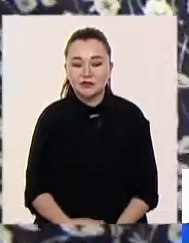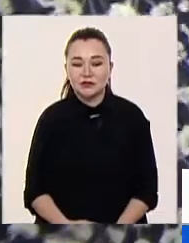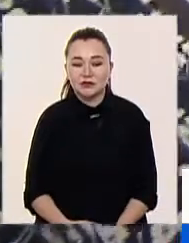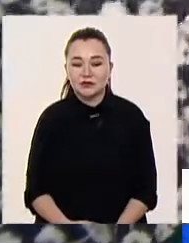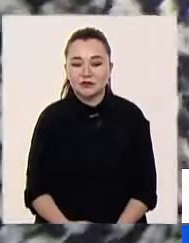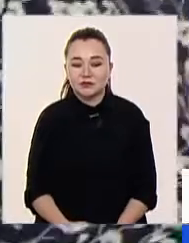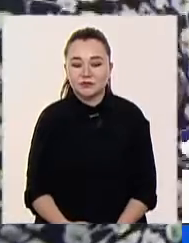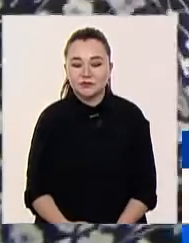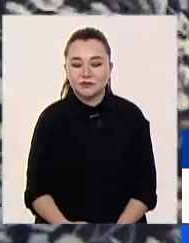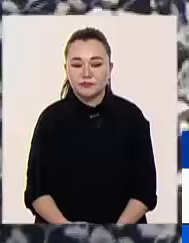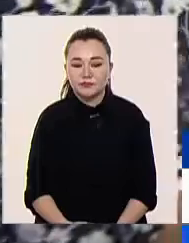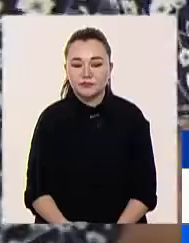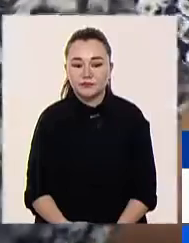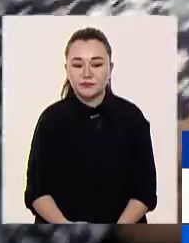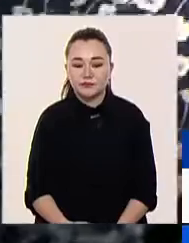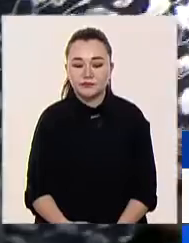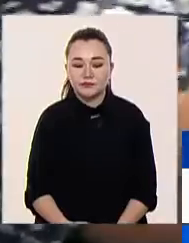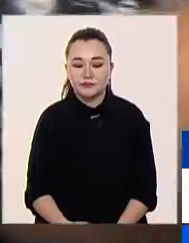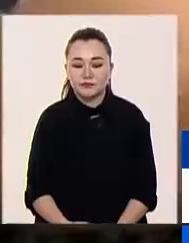не помогает, ничего не выходит.